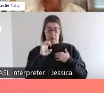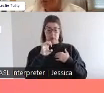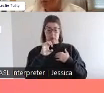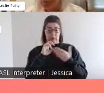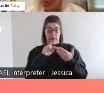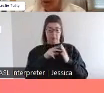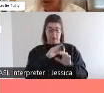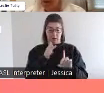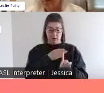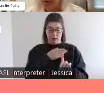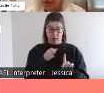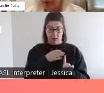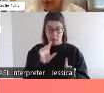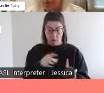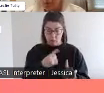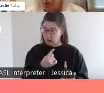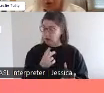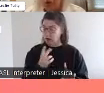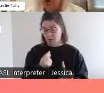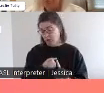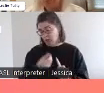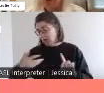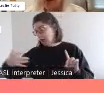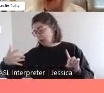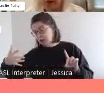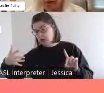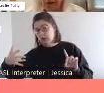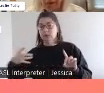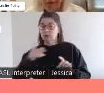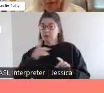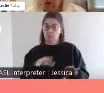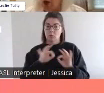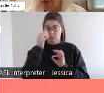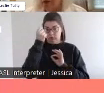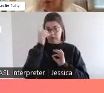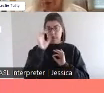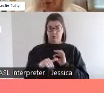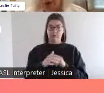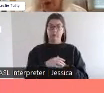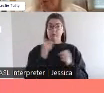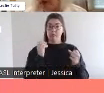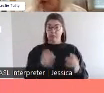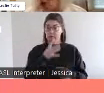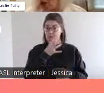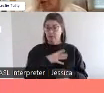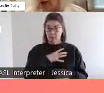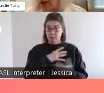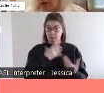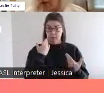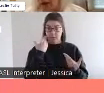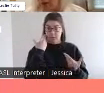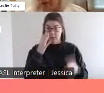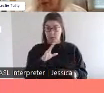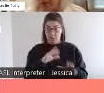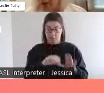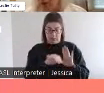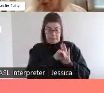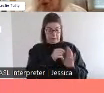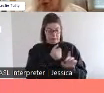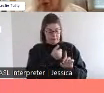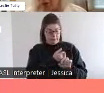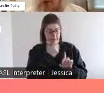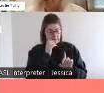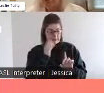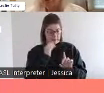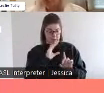de mauvais traitements que simplement de la violence physique. Et c'est très important de comprendre ceci. Bon nombre de ces